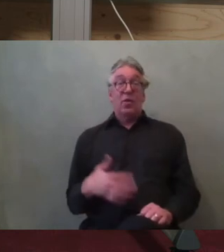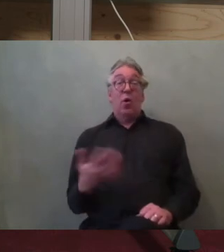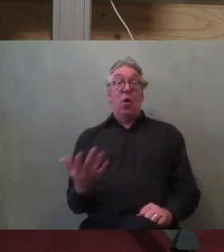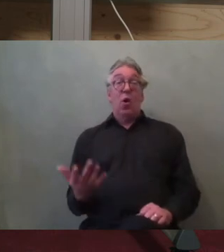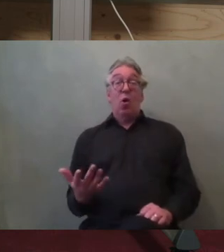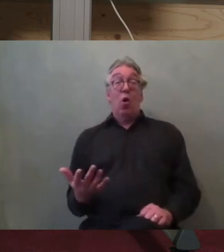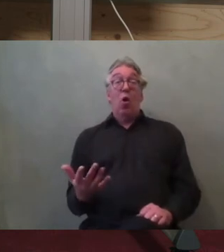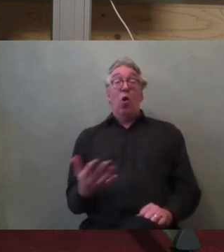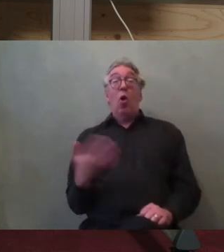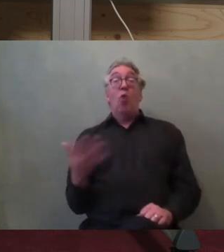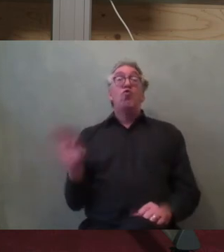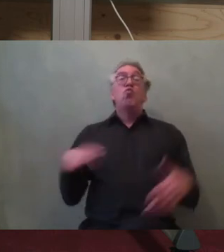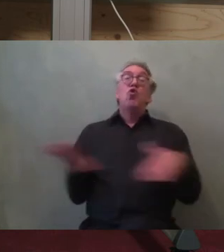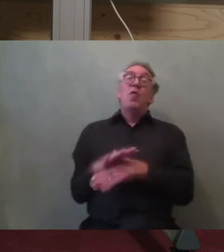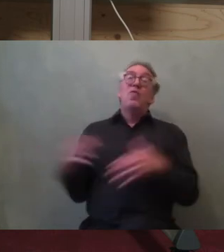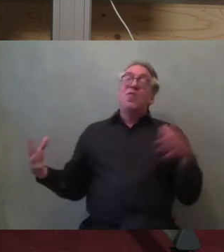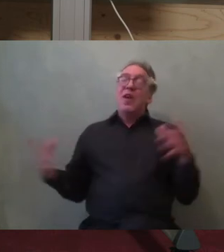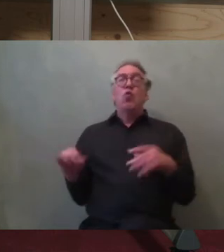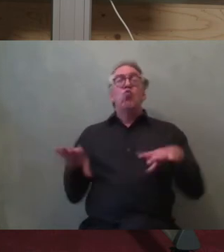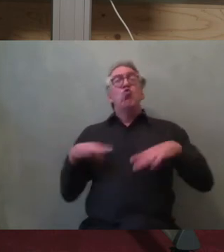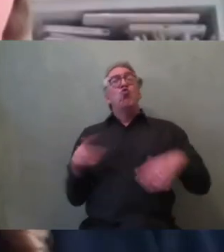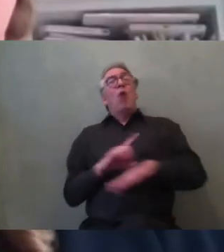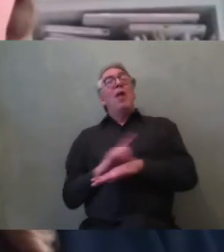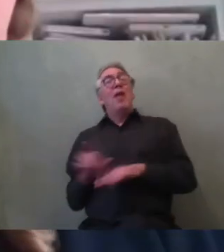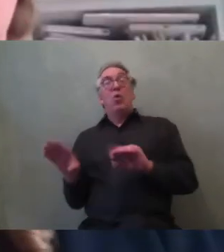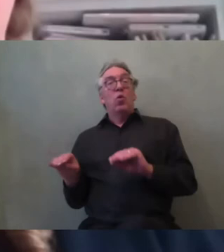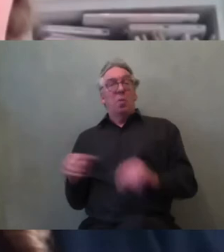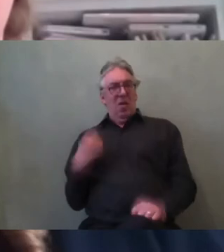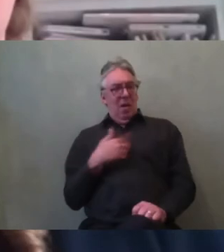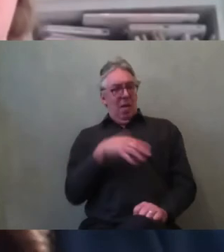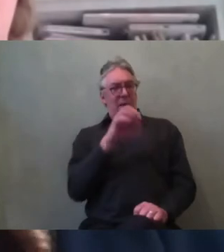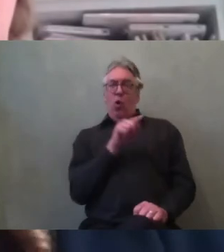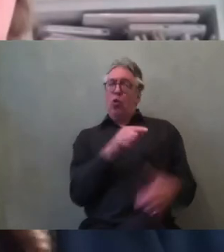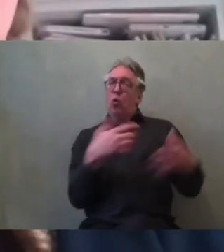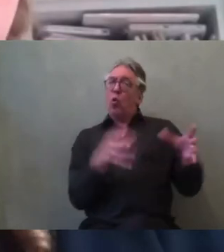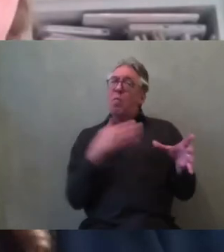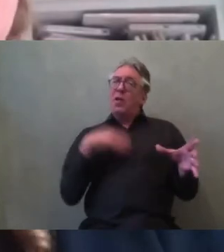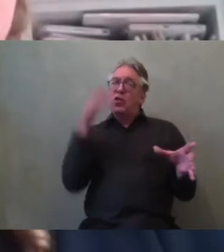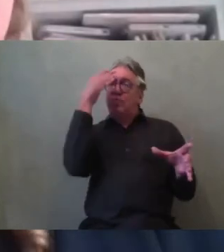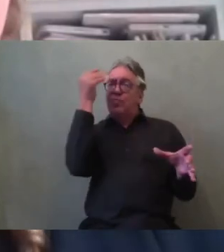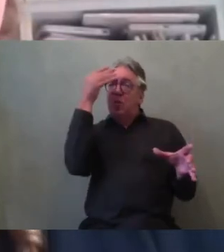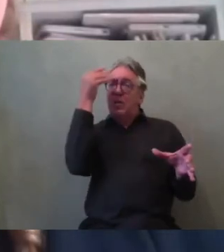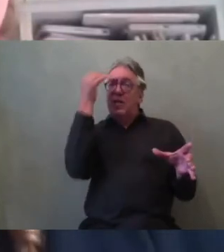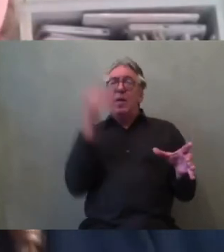met vrienden even vrije tijd te besteden. Maar we merkten aan deze doelgroep dat zij echt